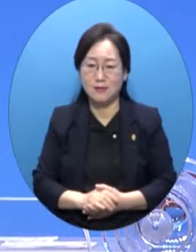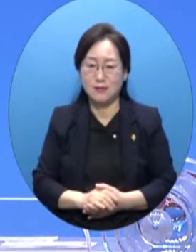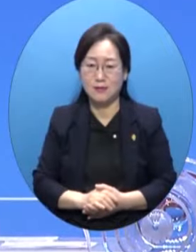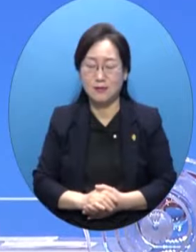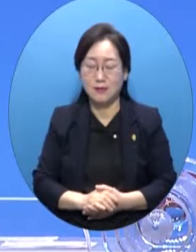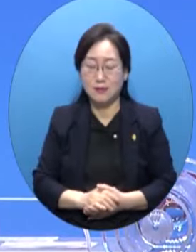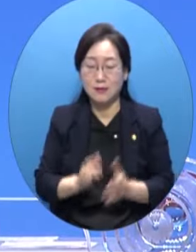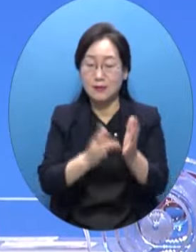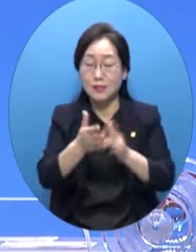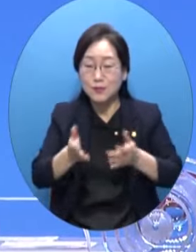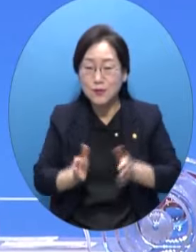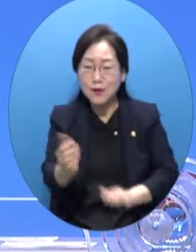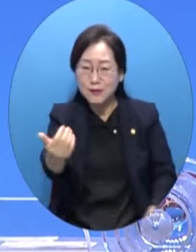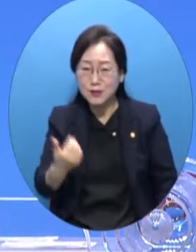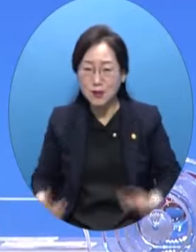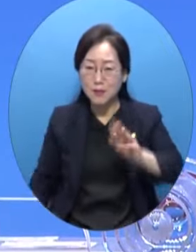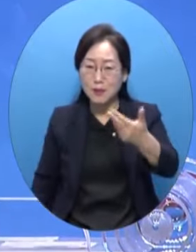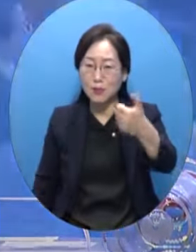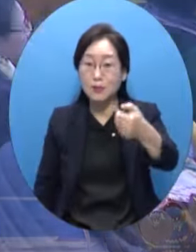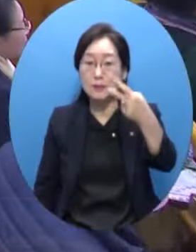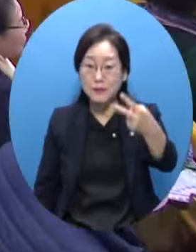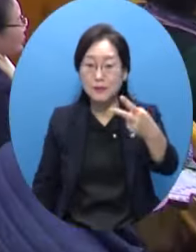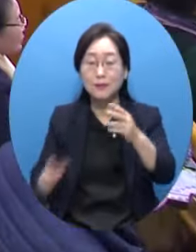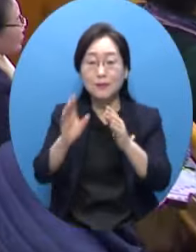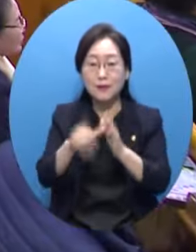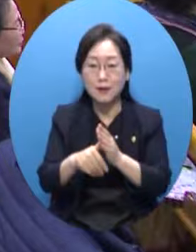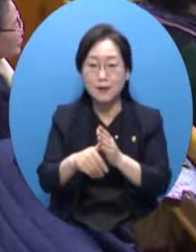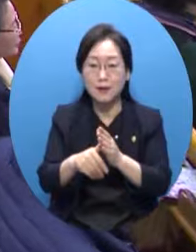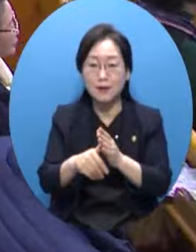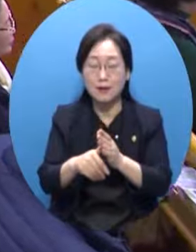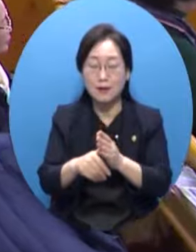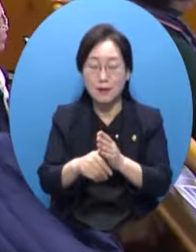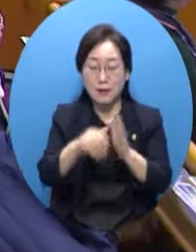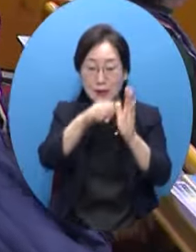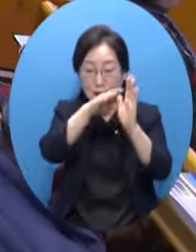주전 852년경에 남자 유다